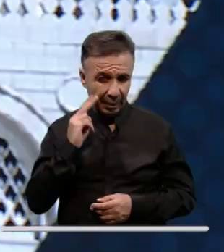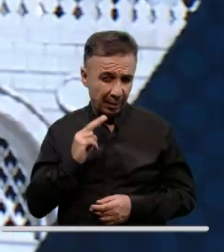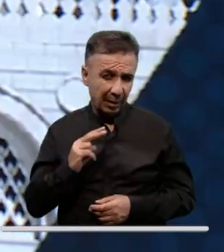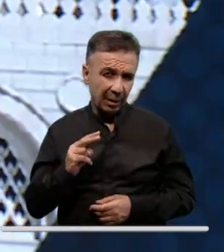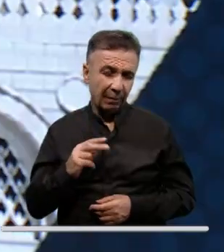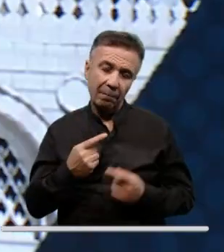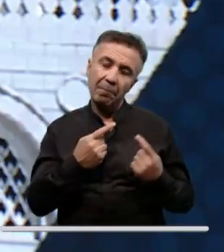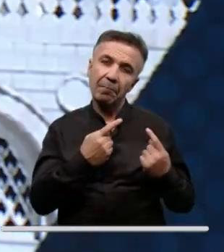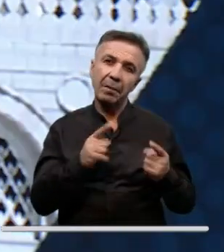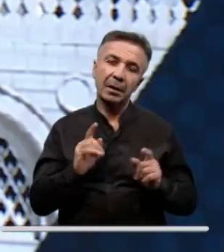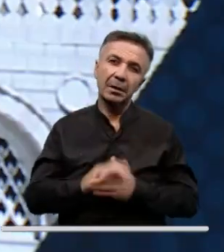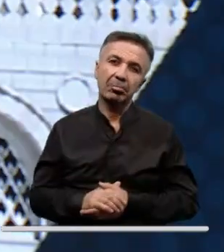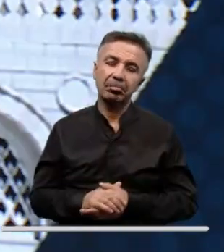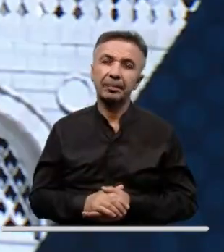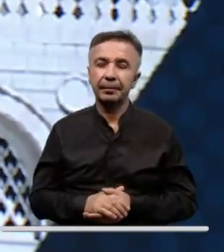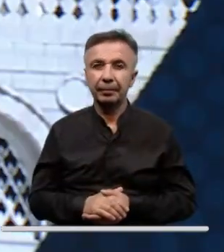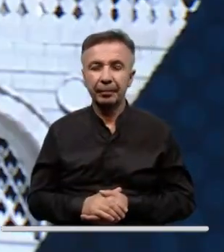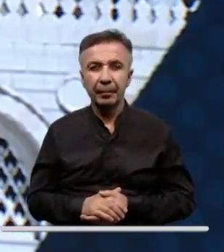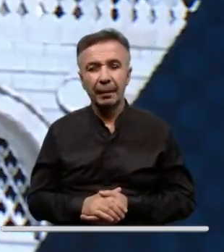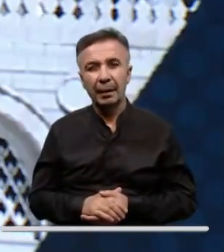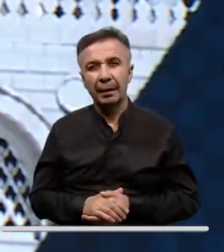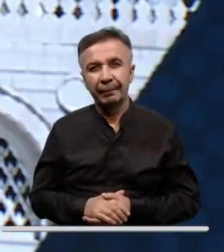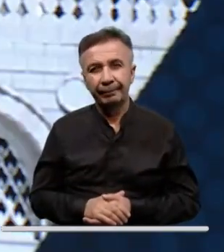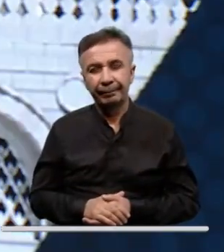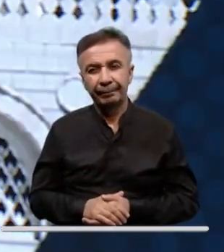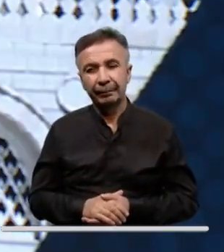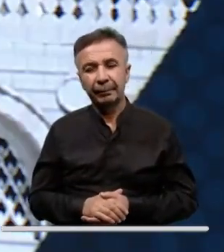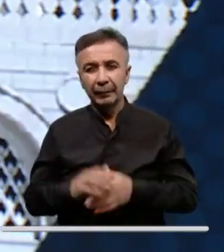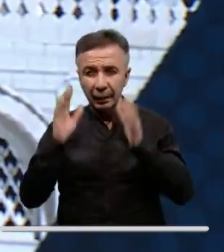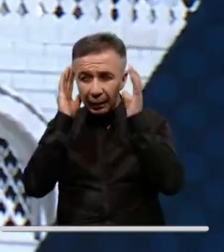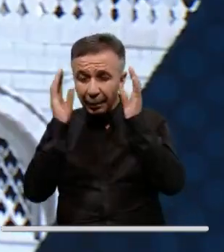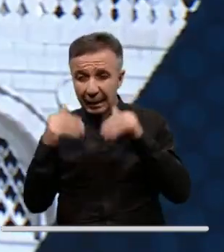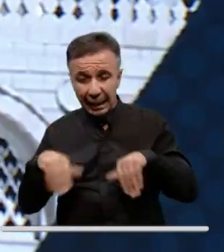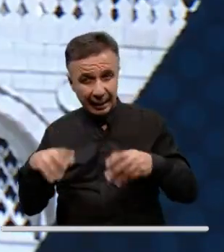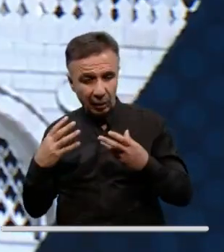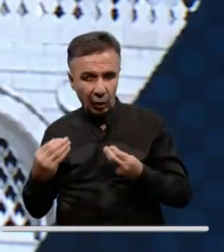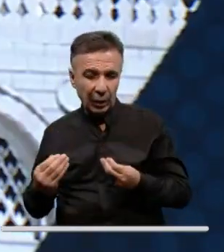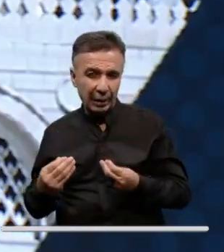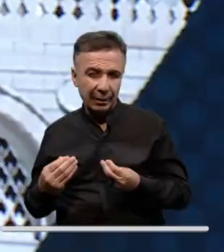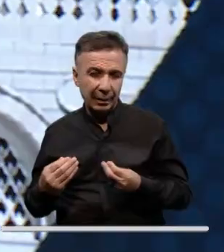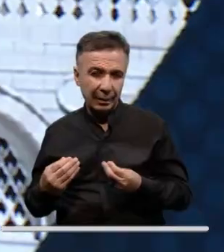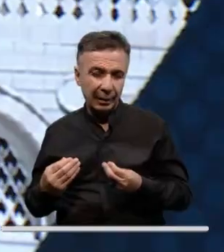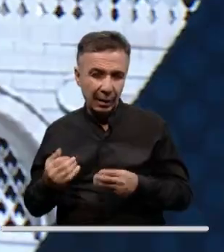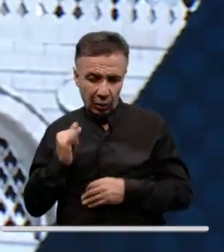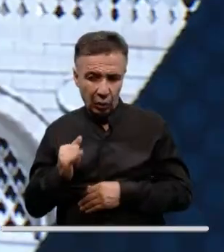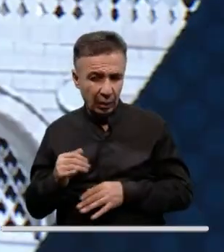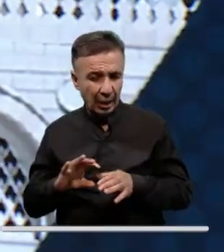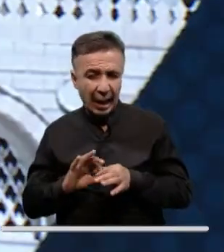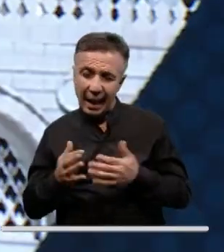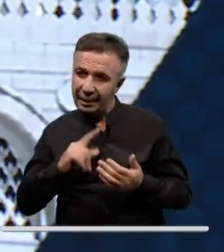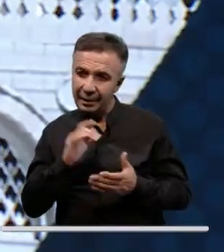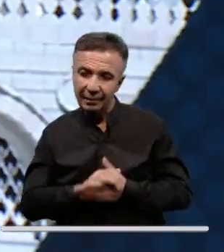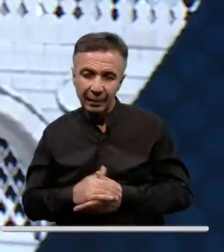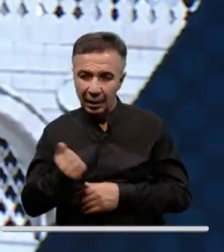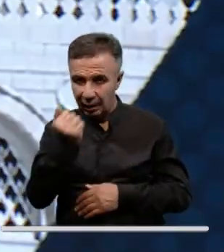yani bazı hijyenik olaylar farklıdır H namaza engel olan necaset nedir işte Efendim